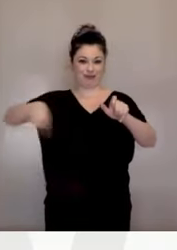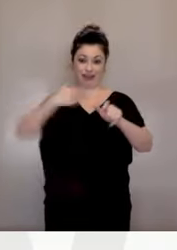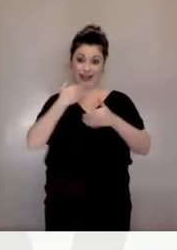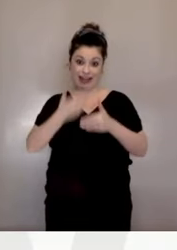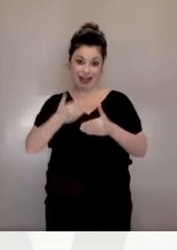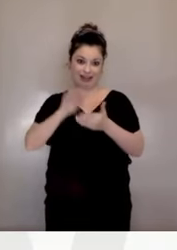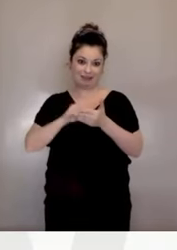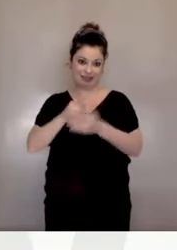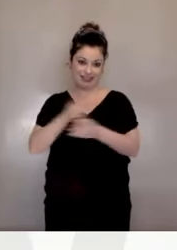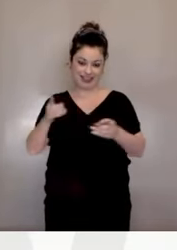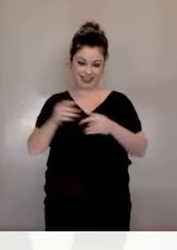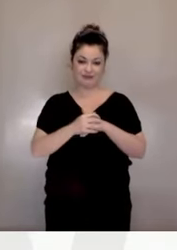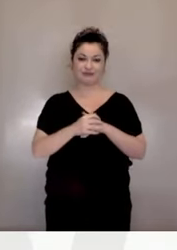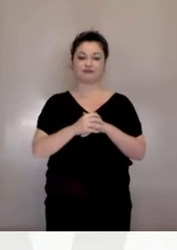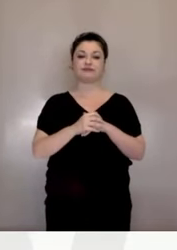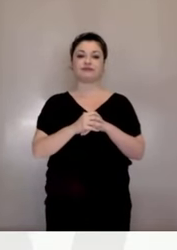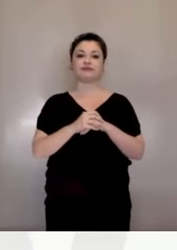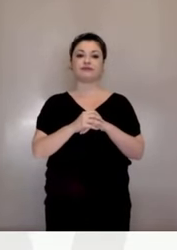presenza.